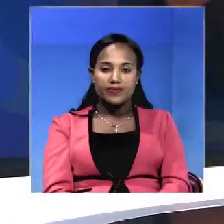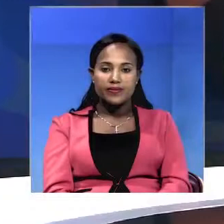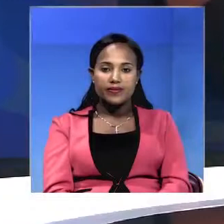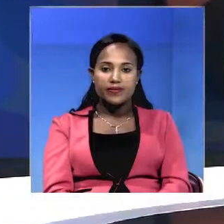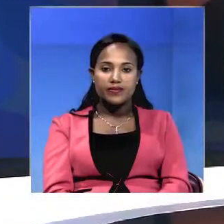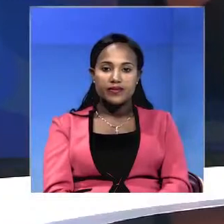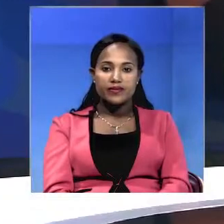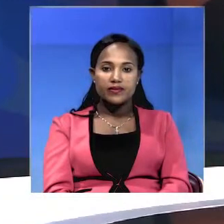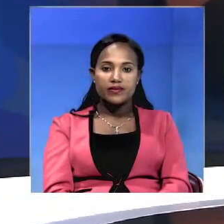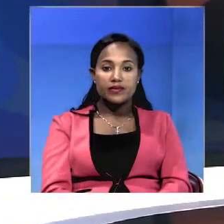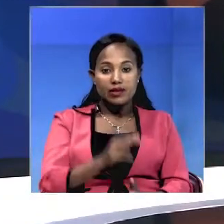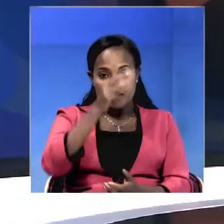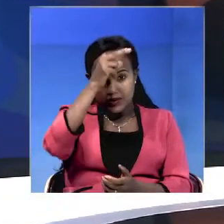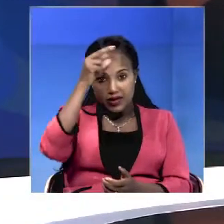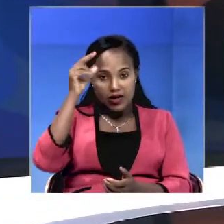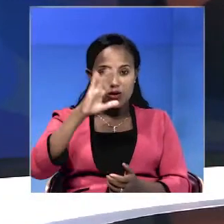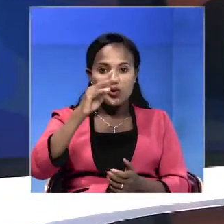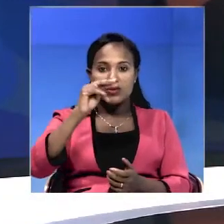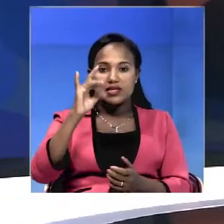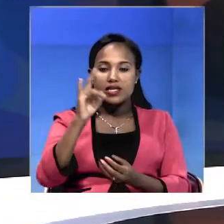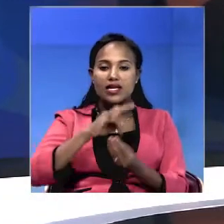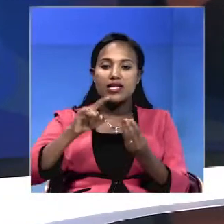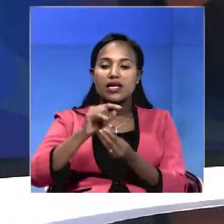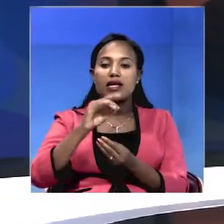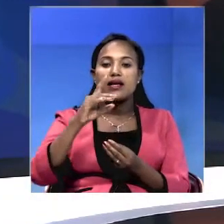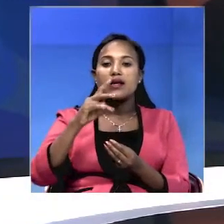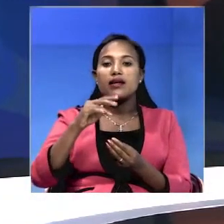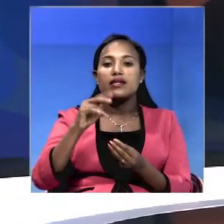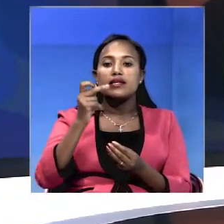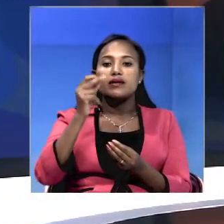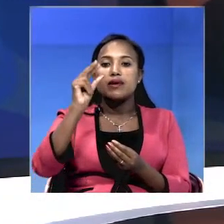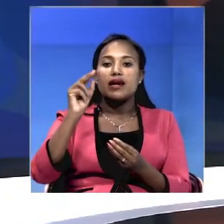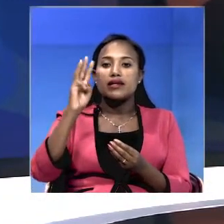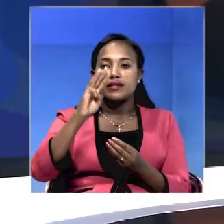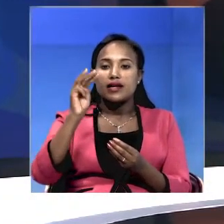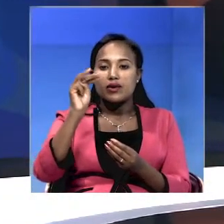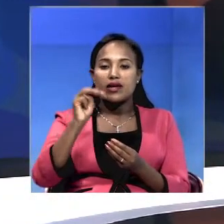በቤኒሻንጉል ጉሙዝ ክልል መተከል ዞን ድባጤ ወረዳ የጸጥታ ችግር